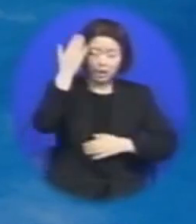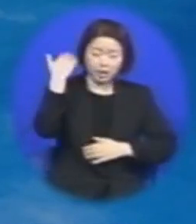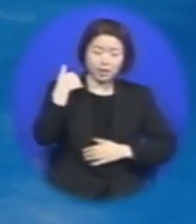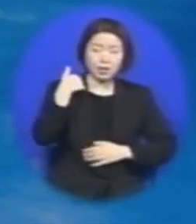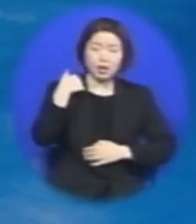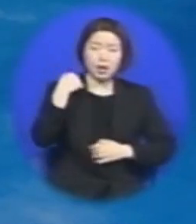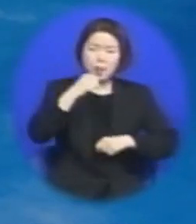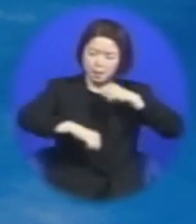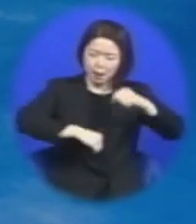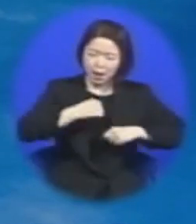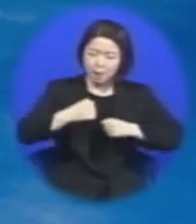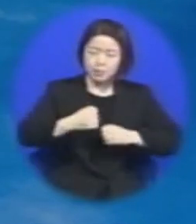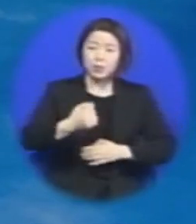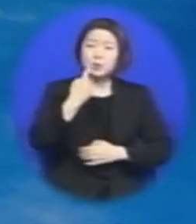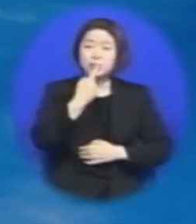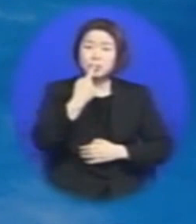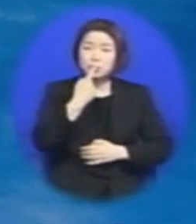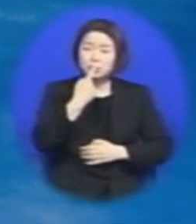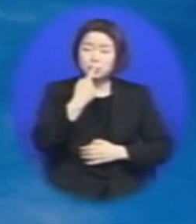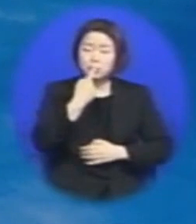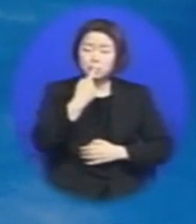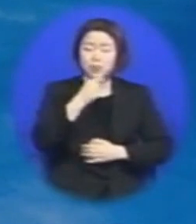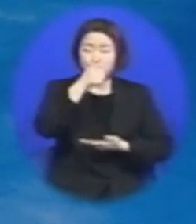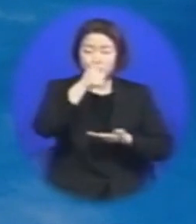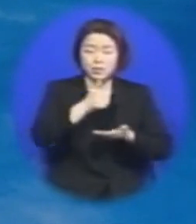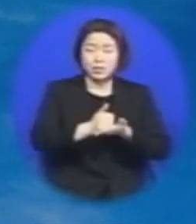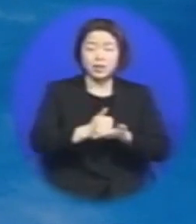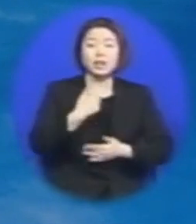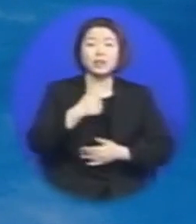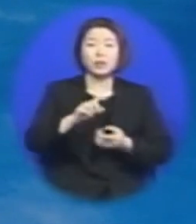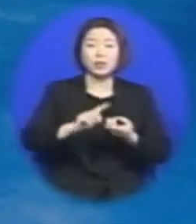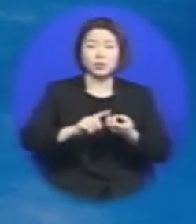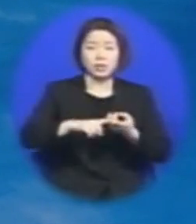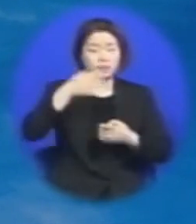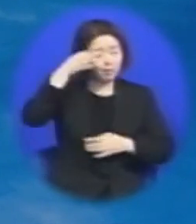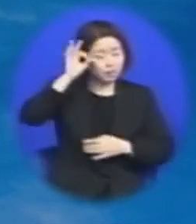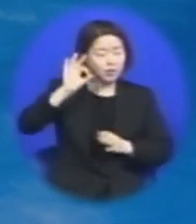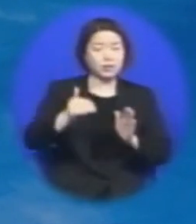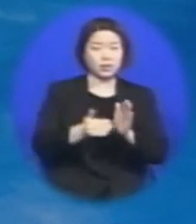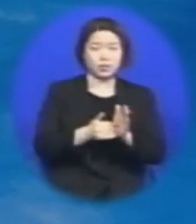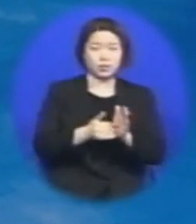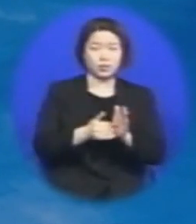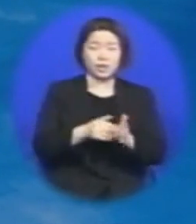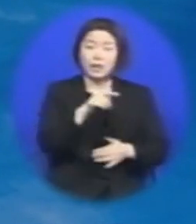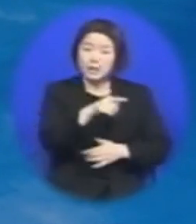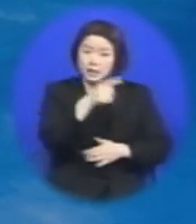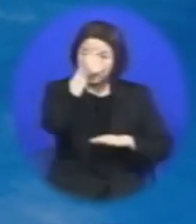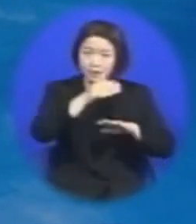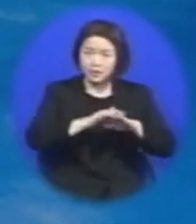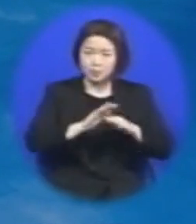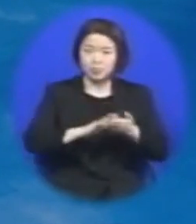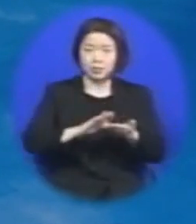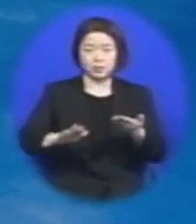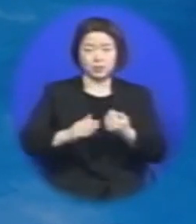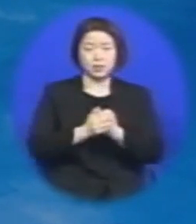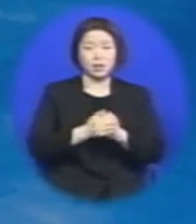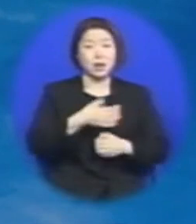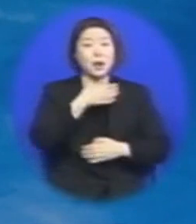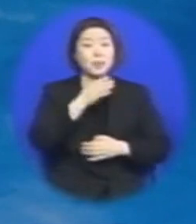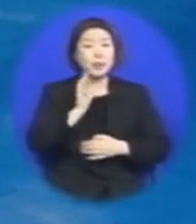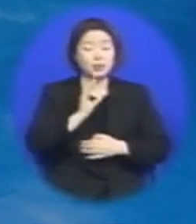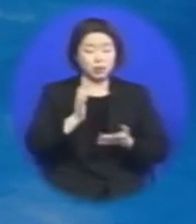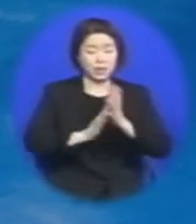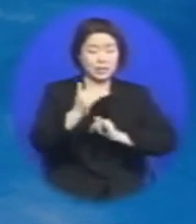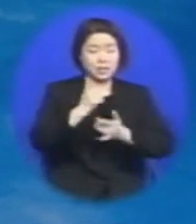말했던 것이 얼마나 큰 죄인가 그 그날 그가 깨달은 거예요 이게 예배입니다 베드로가 예수님이